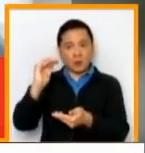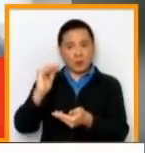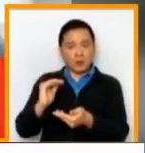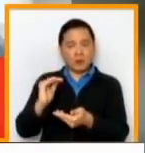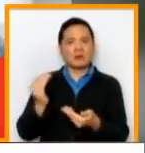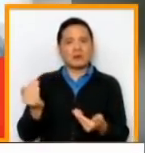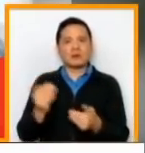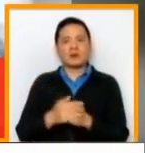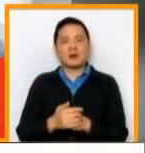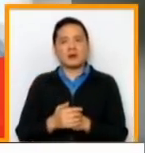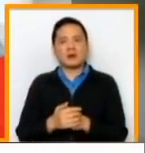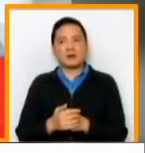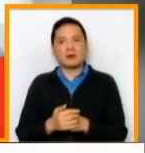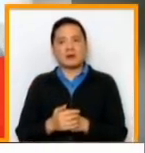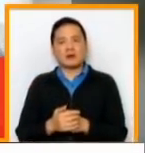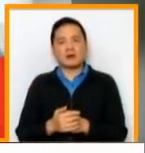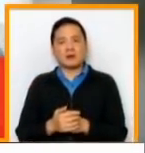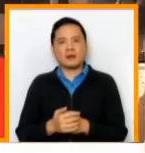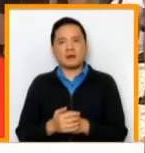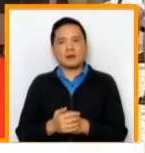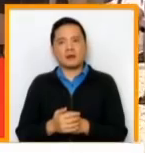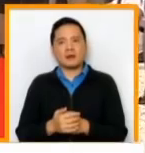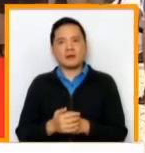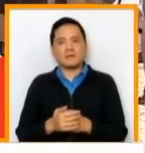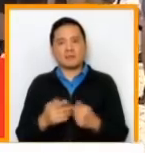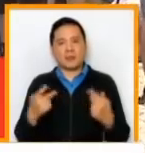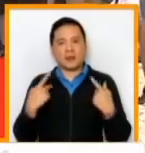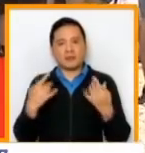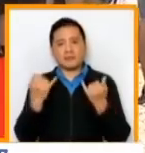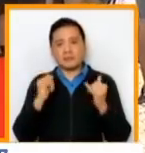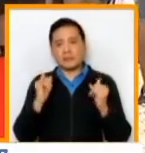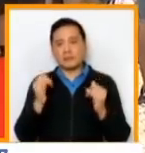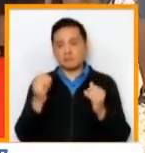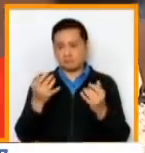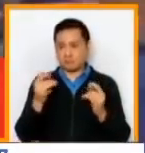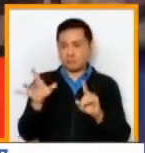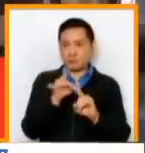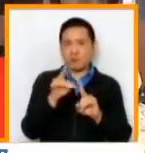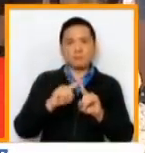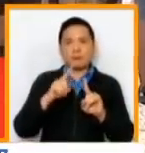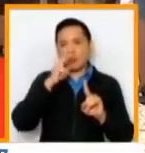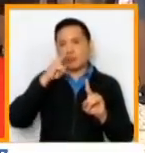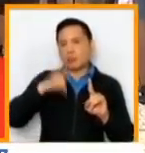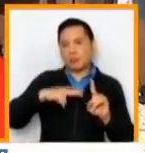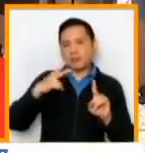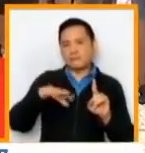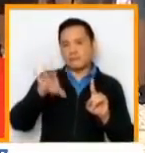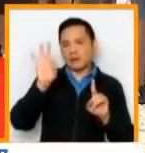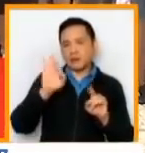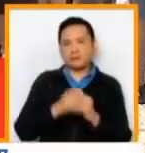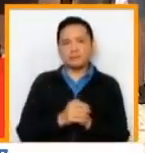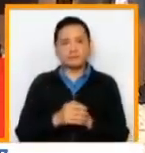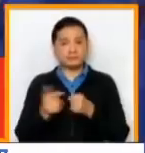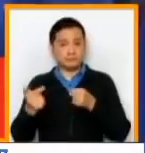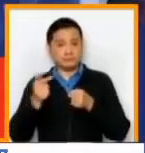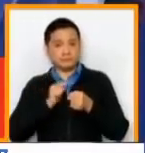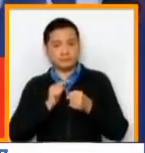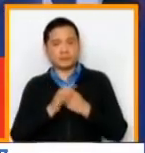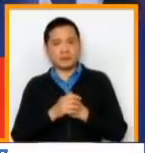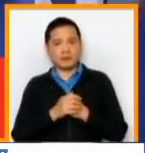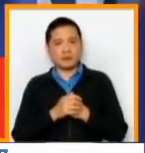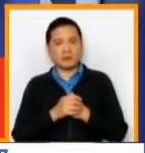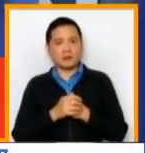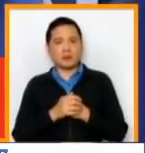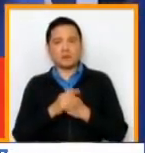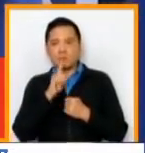negative, nagpa-positive tayo. Isa sa mga tinitingnang dahilan ang mas malayang paggalaw ngayon ng mga tao at ang delay